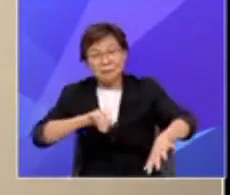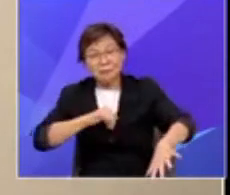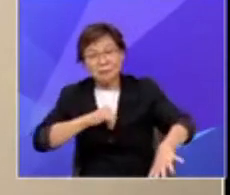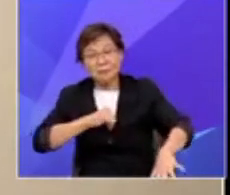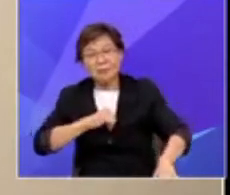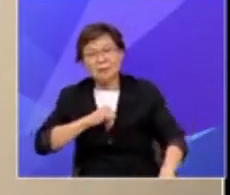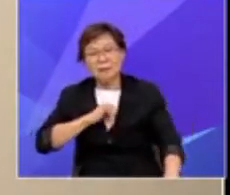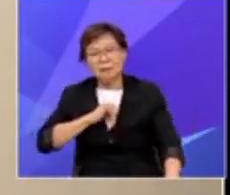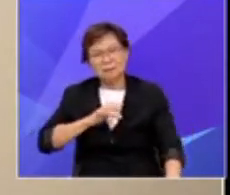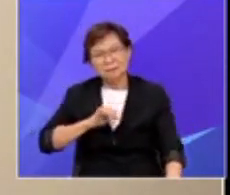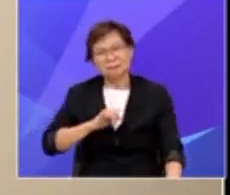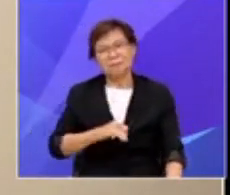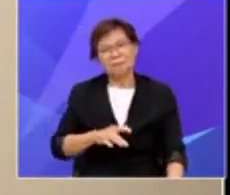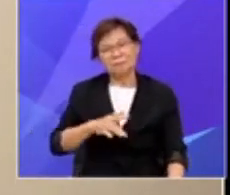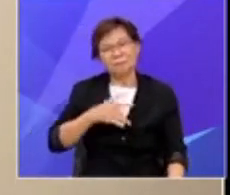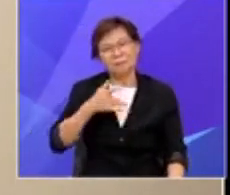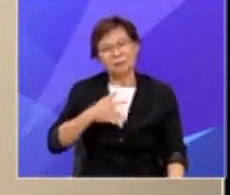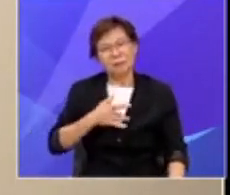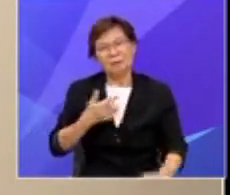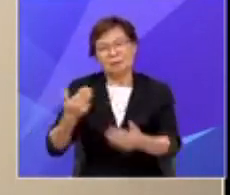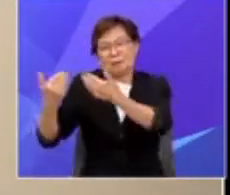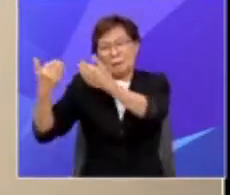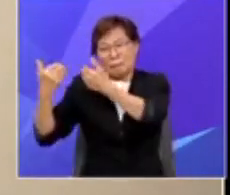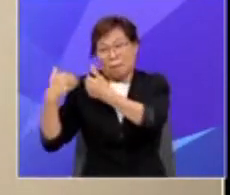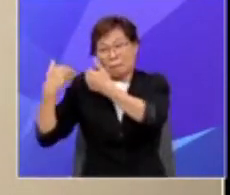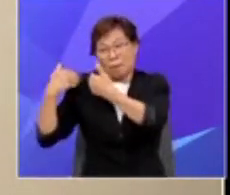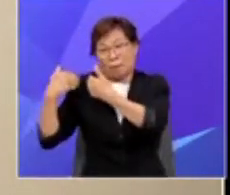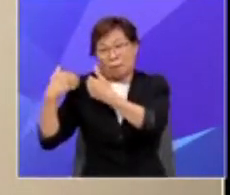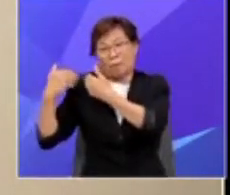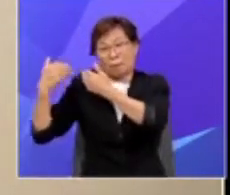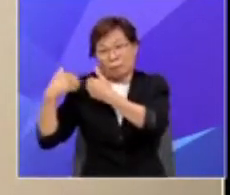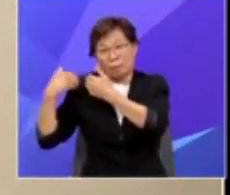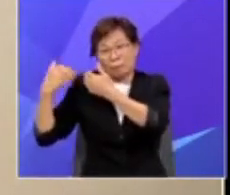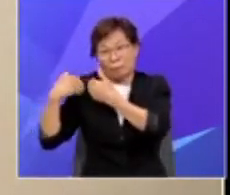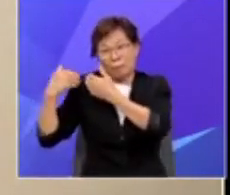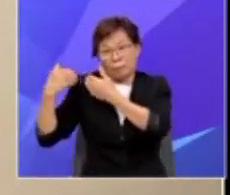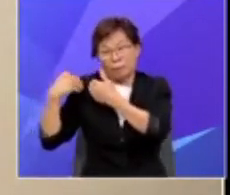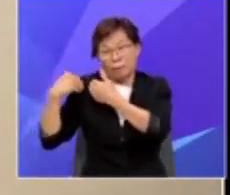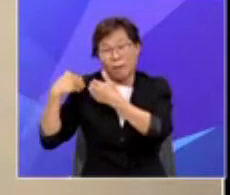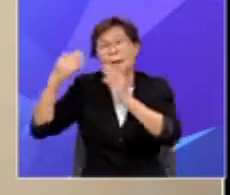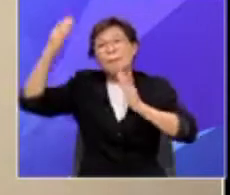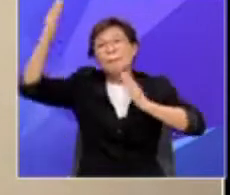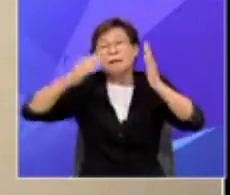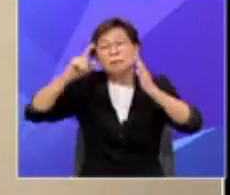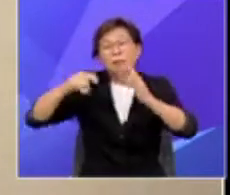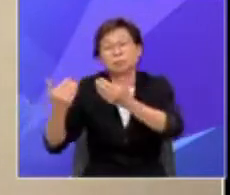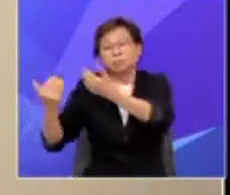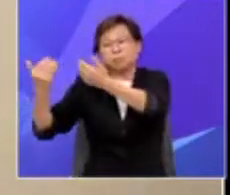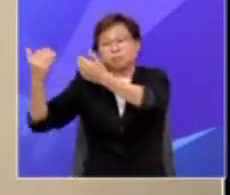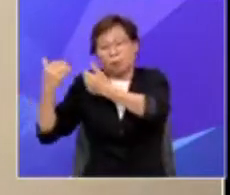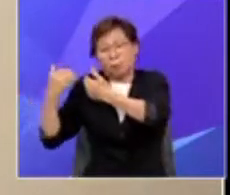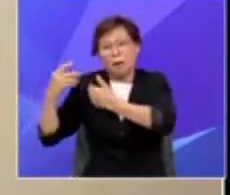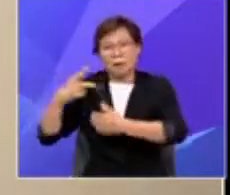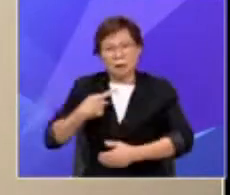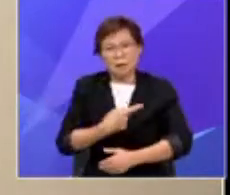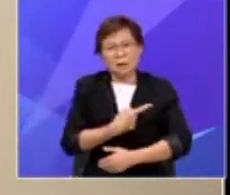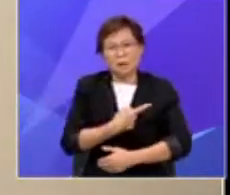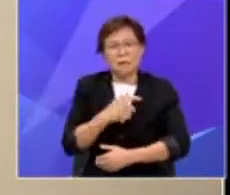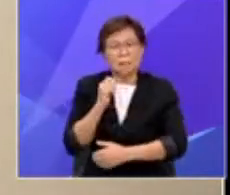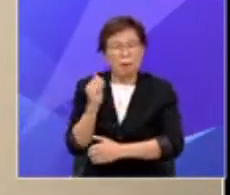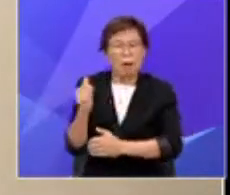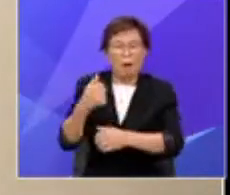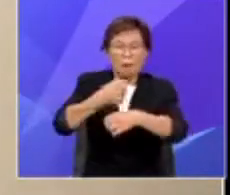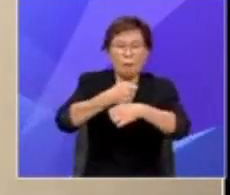rasa Om Agus kepranan yang tidak perlu mainkan sebagai di Indonesia adalah kita sih perlu